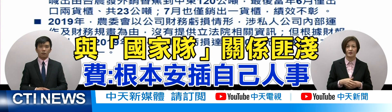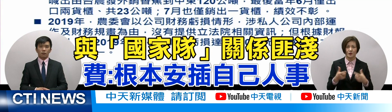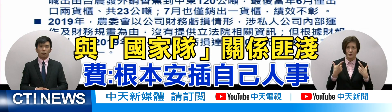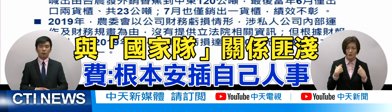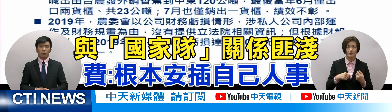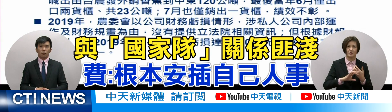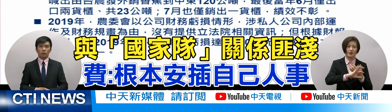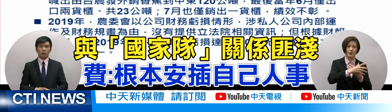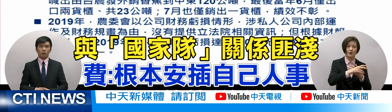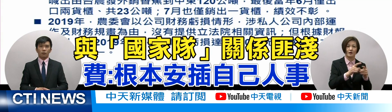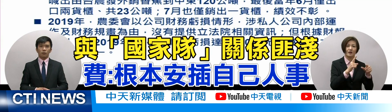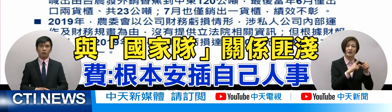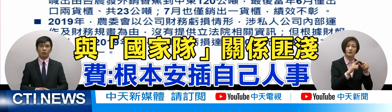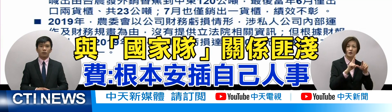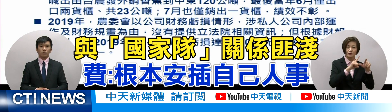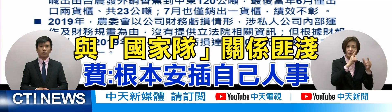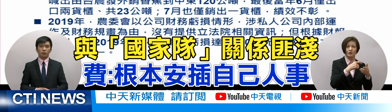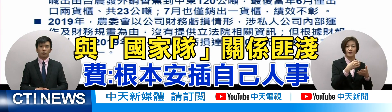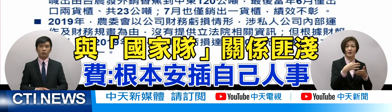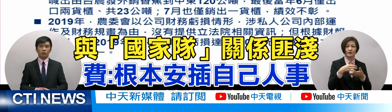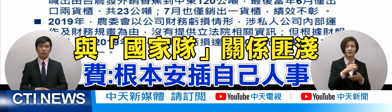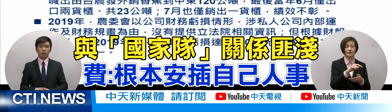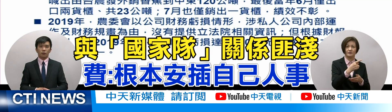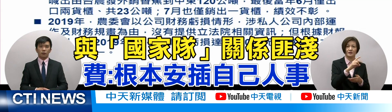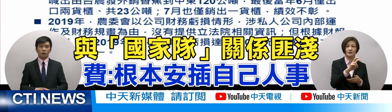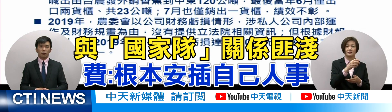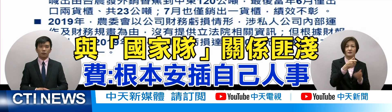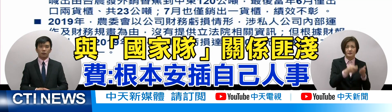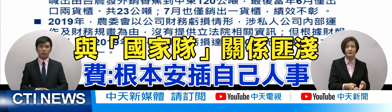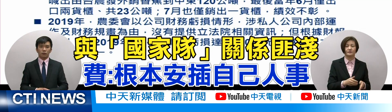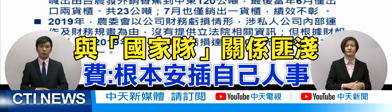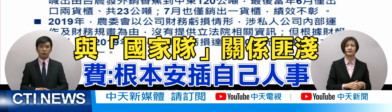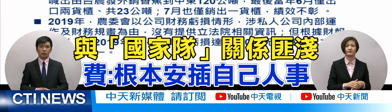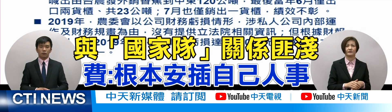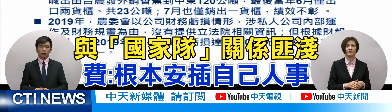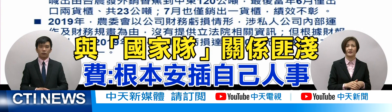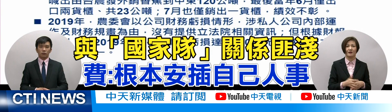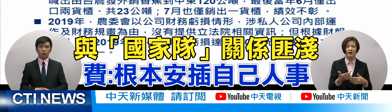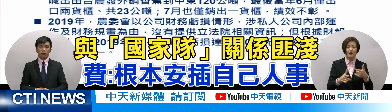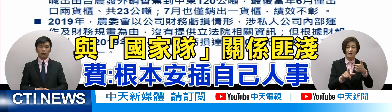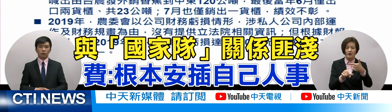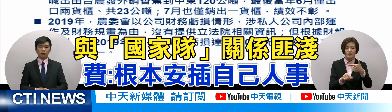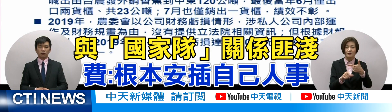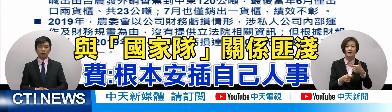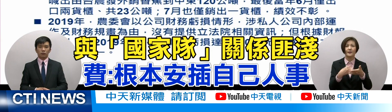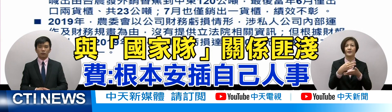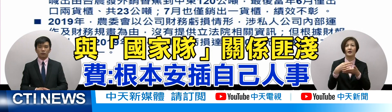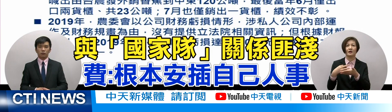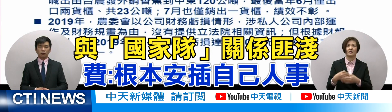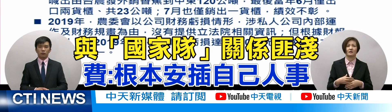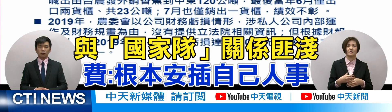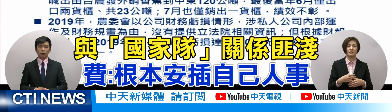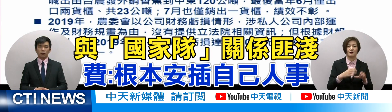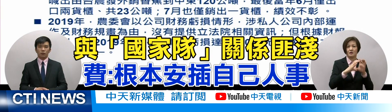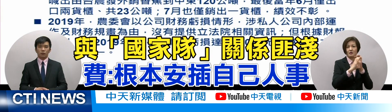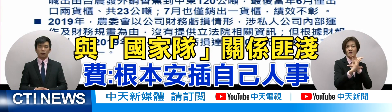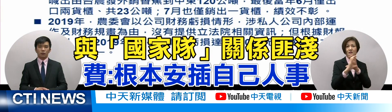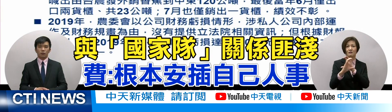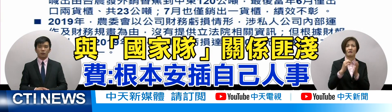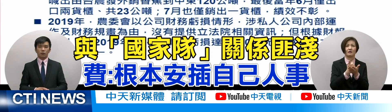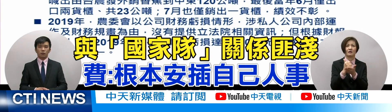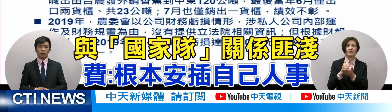中东120吨，结果到了当年6月份 只卖了两个货柜